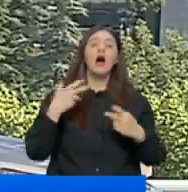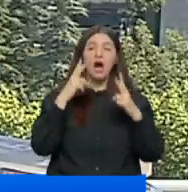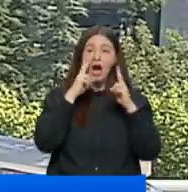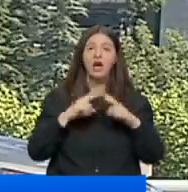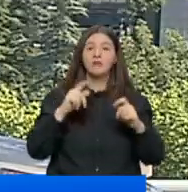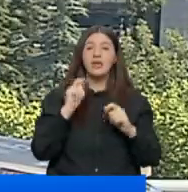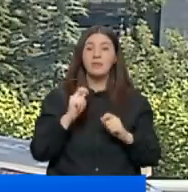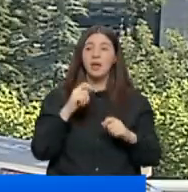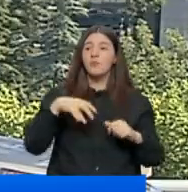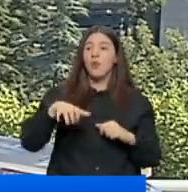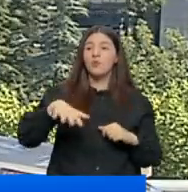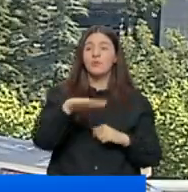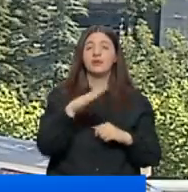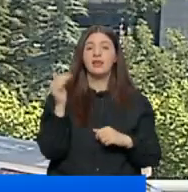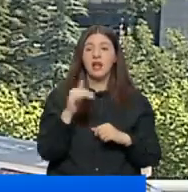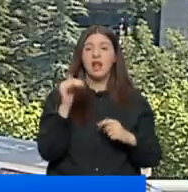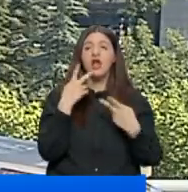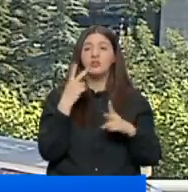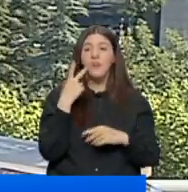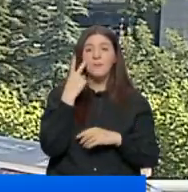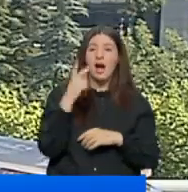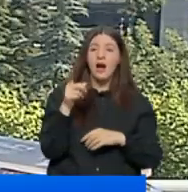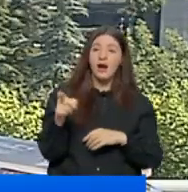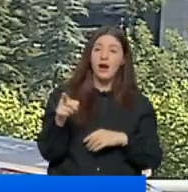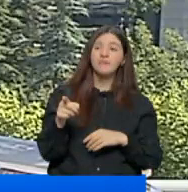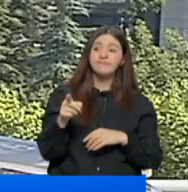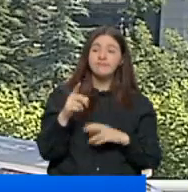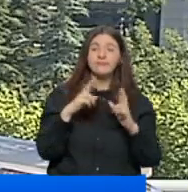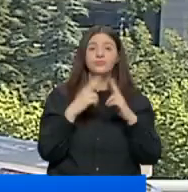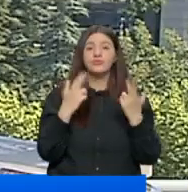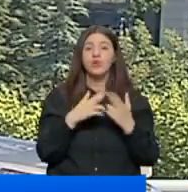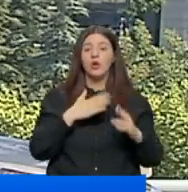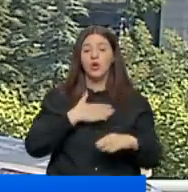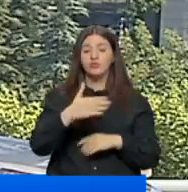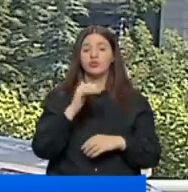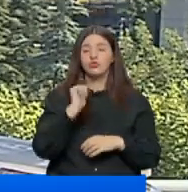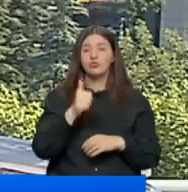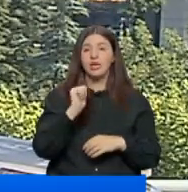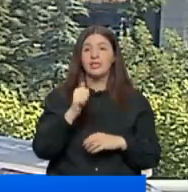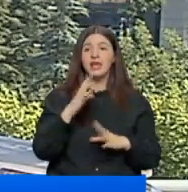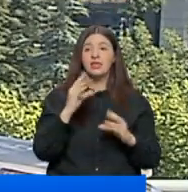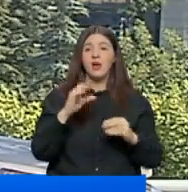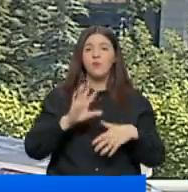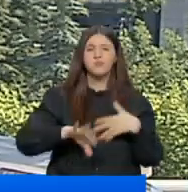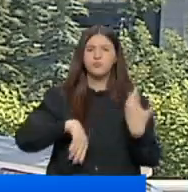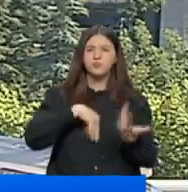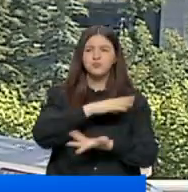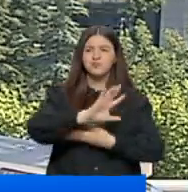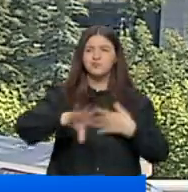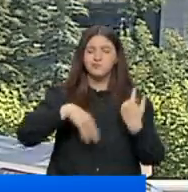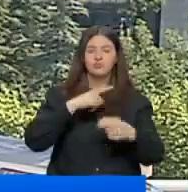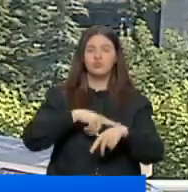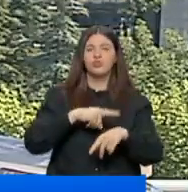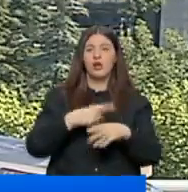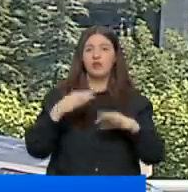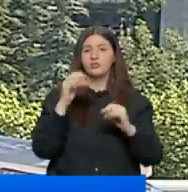yapılan kesimlerden gelen açıklamalara baktığımızda dünya önümüzdeki günlerde daha çalkantılı bir sürece